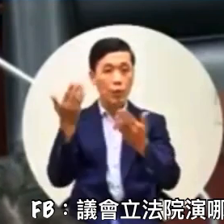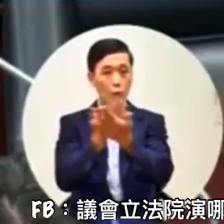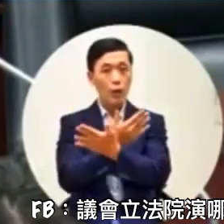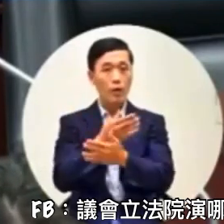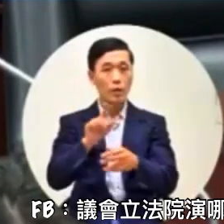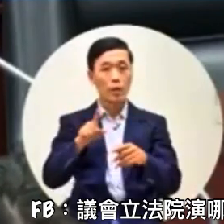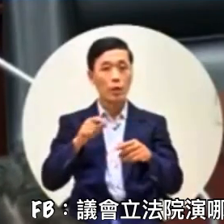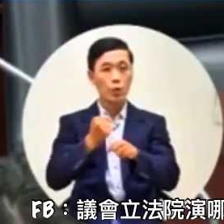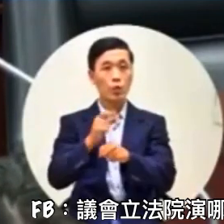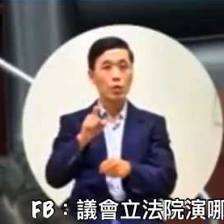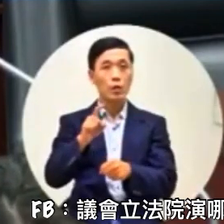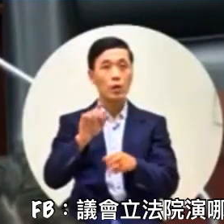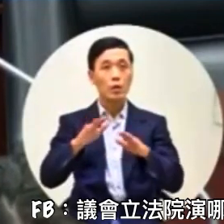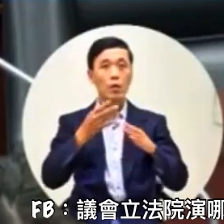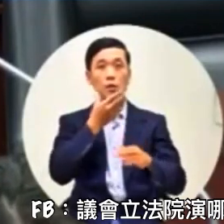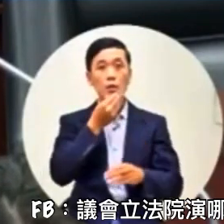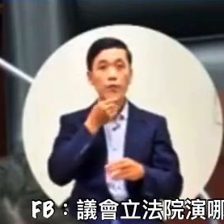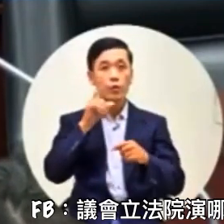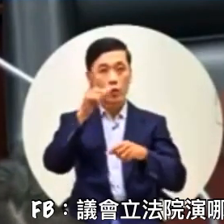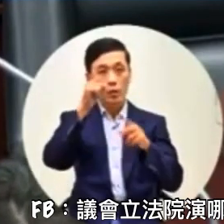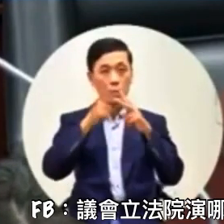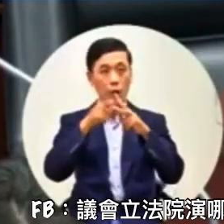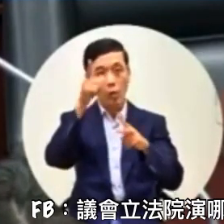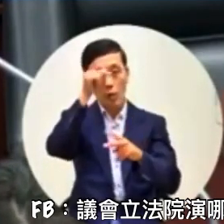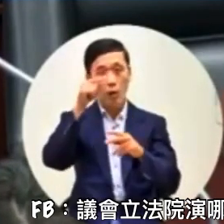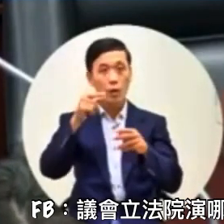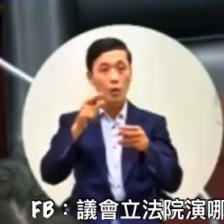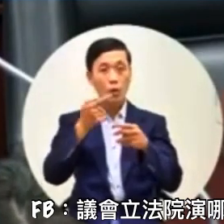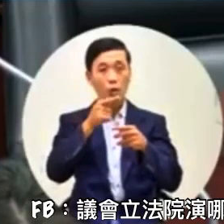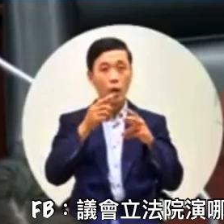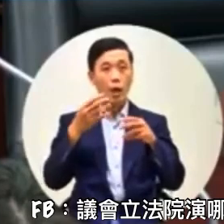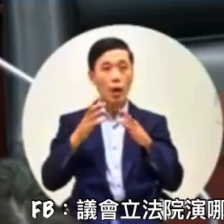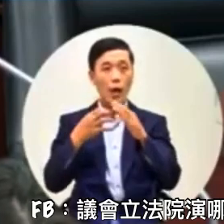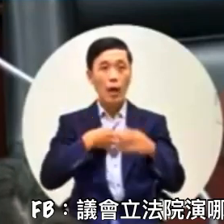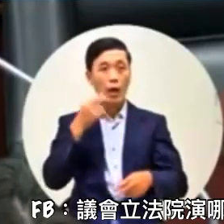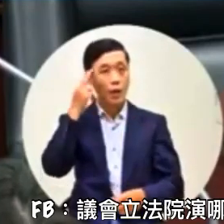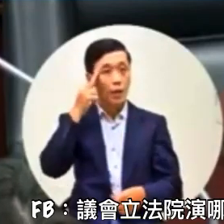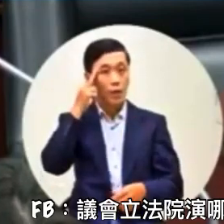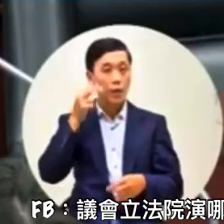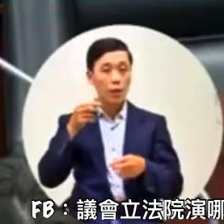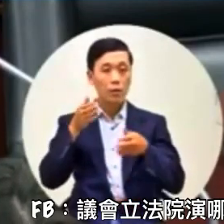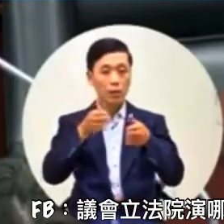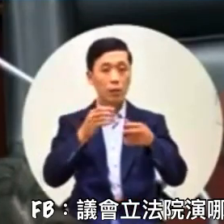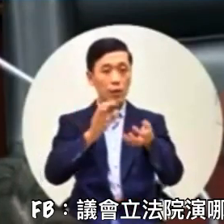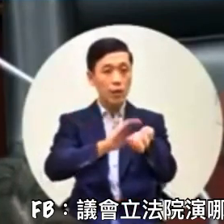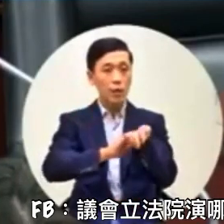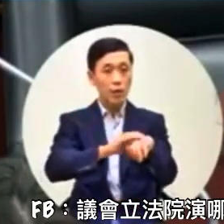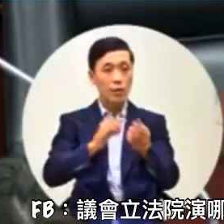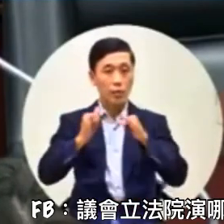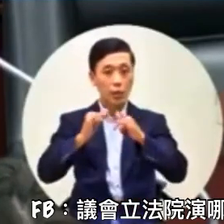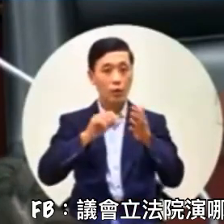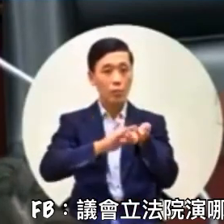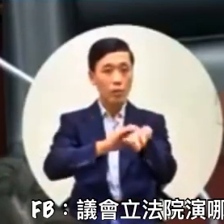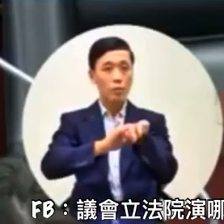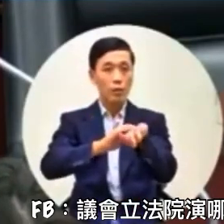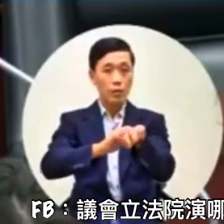今年度幸福小黄，我们最重要阿莲区的医疗专线跟陆竹专线都可以在今年开通，还是要明年开通？是不是请我